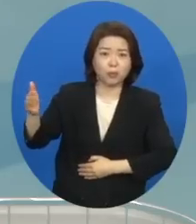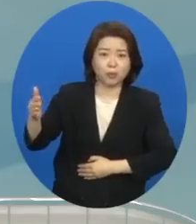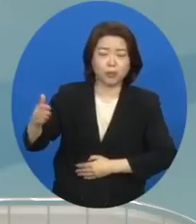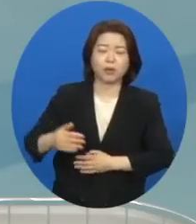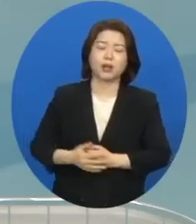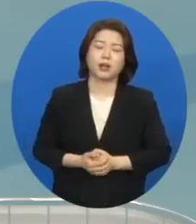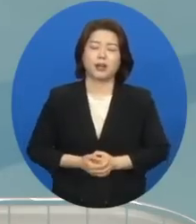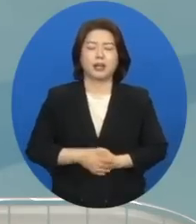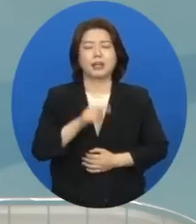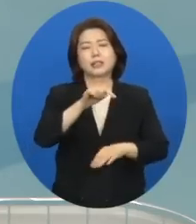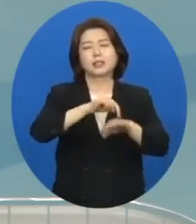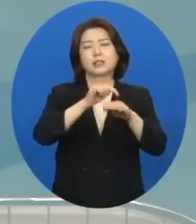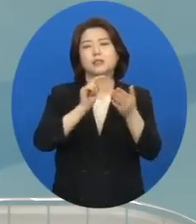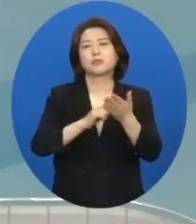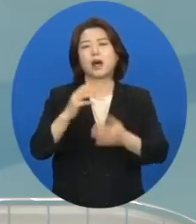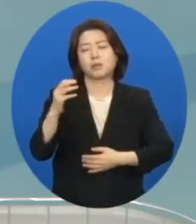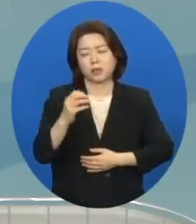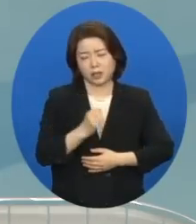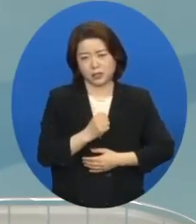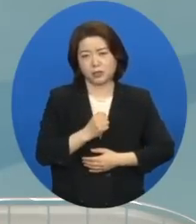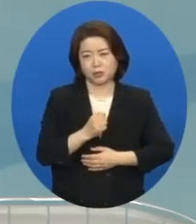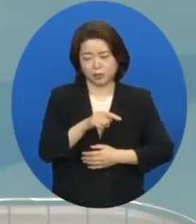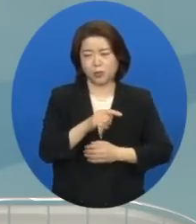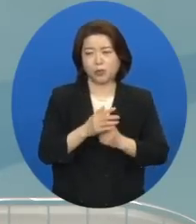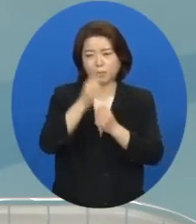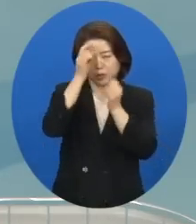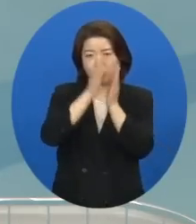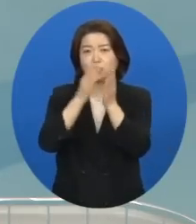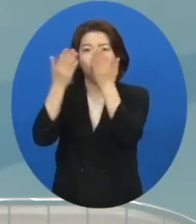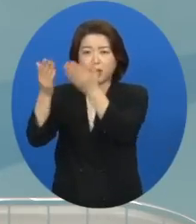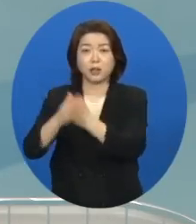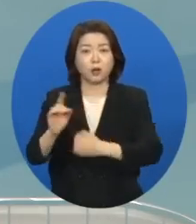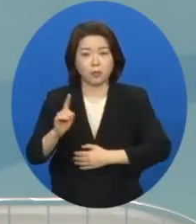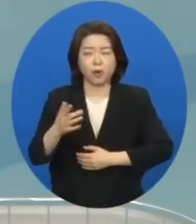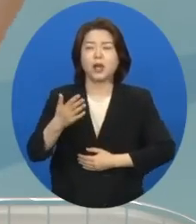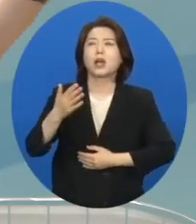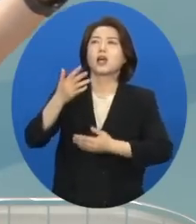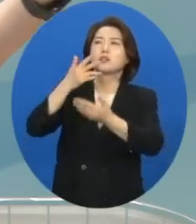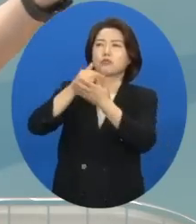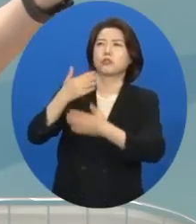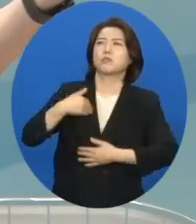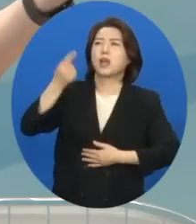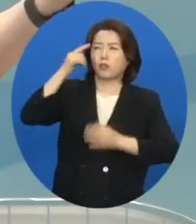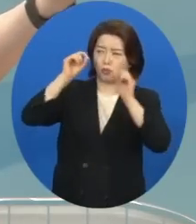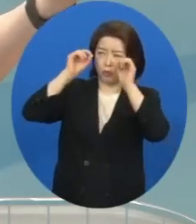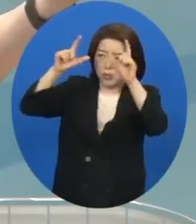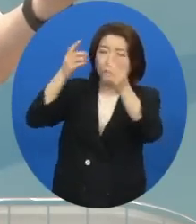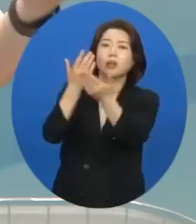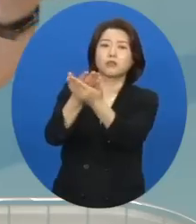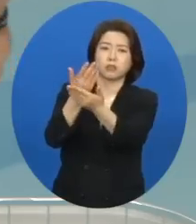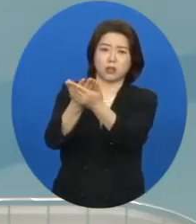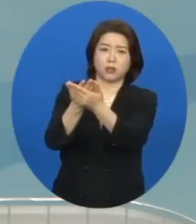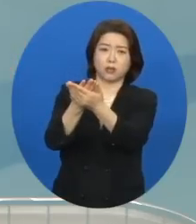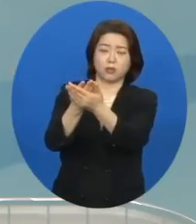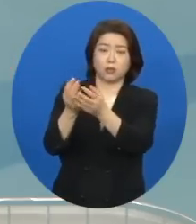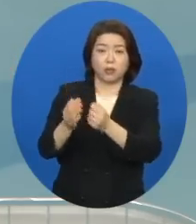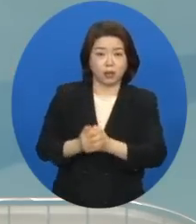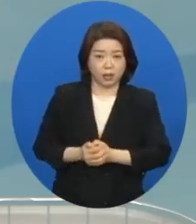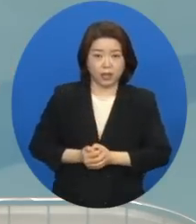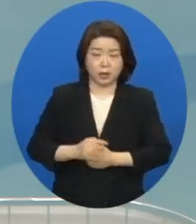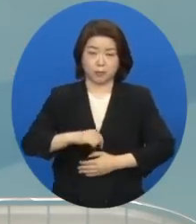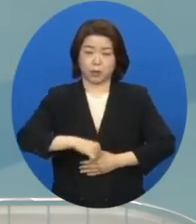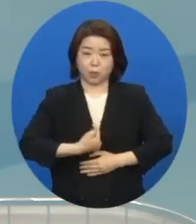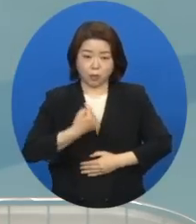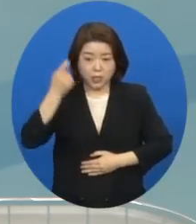그 심정으로 기도해야 돼요. 주님 제 눈을 열어주세요. 제 눈을 뜨게 해주세요. 여러분